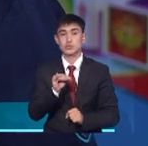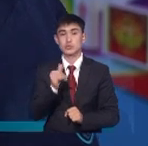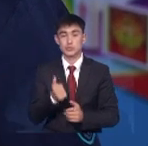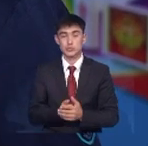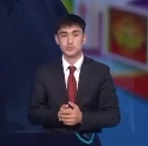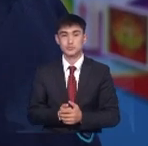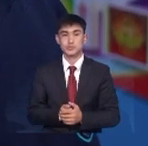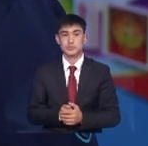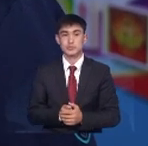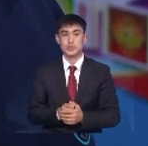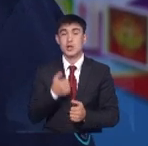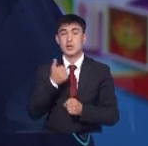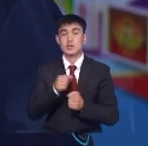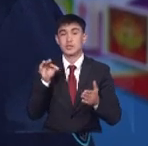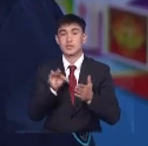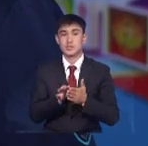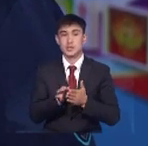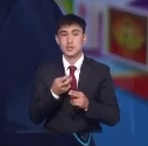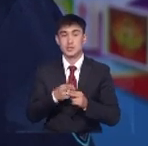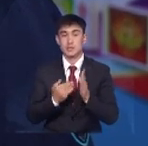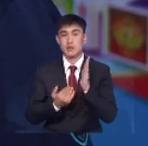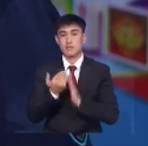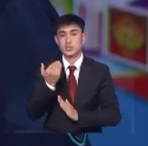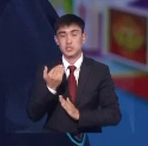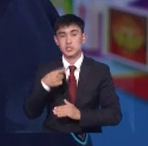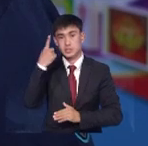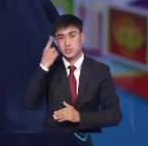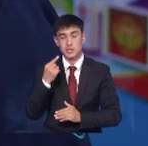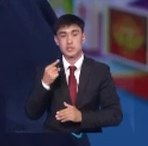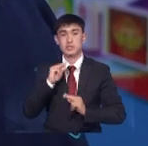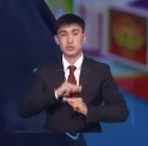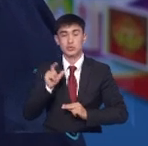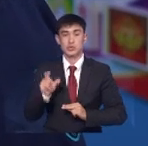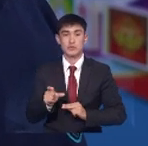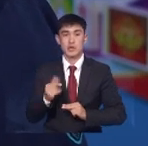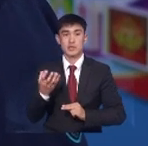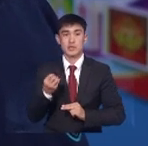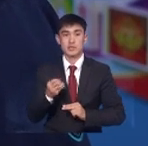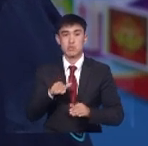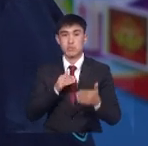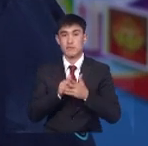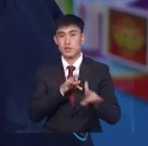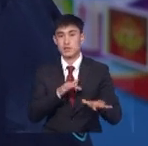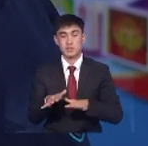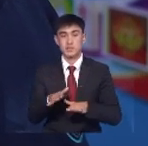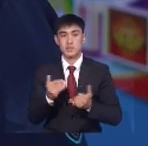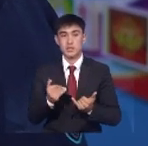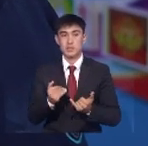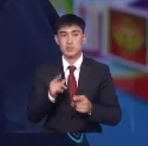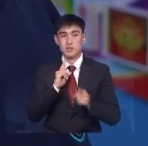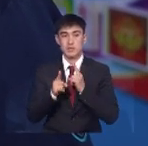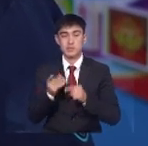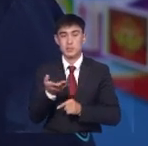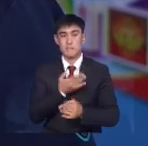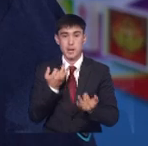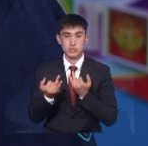ЖИТСУ. Основной целью идет повышение знаний у сотрудников, а также профилактика. На данном конференции